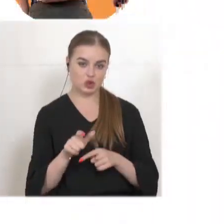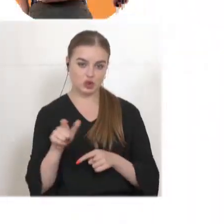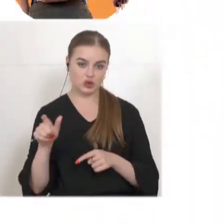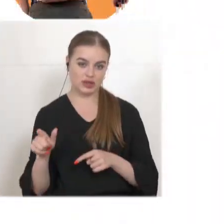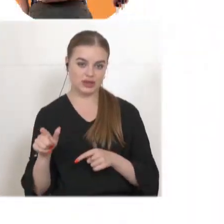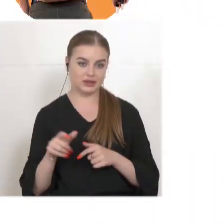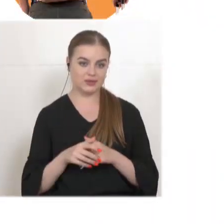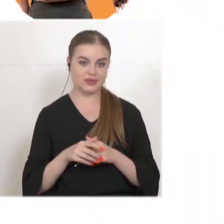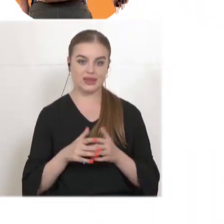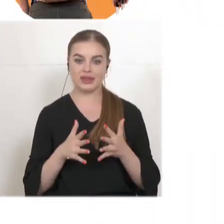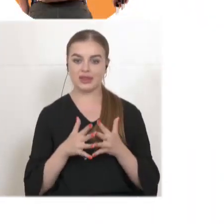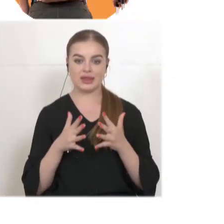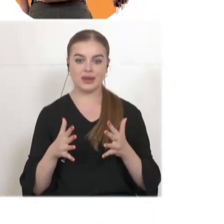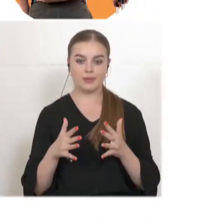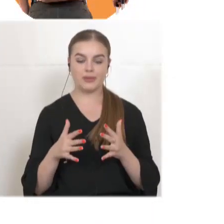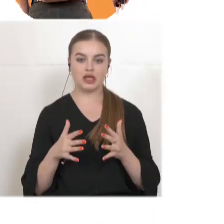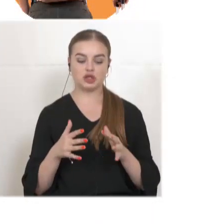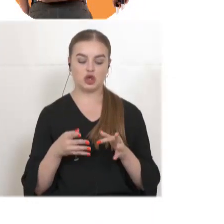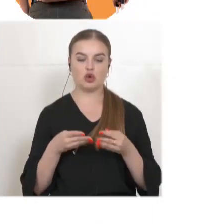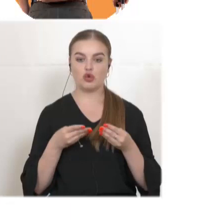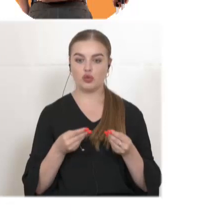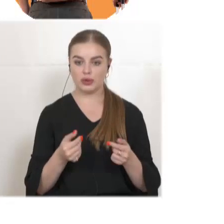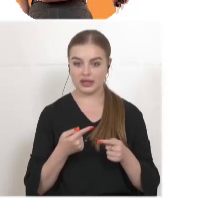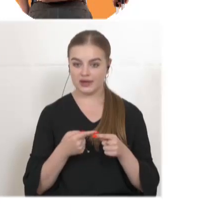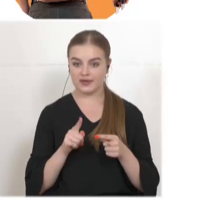людей? І найбільший вплив – це